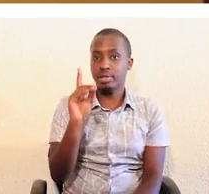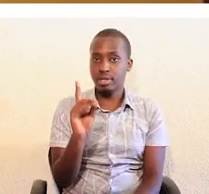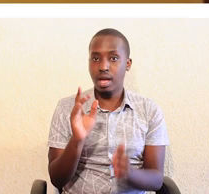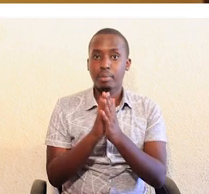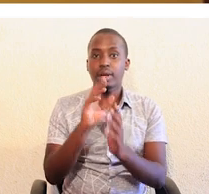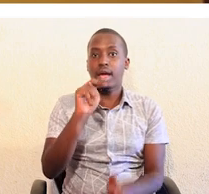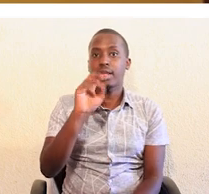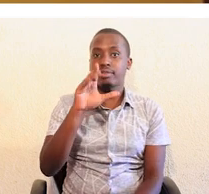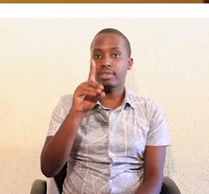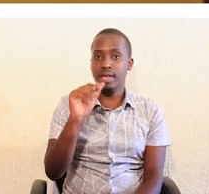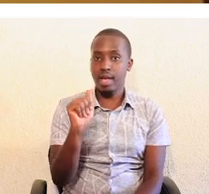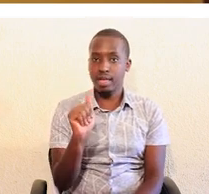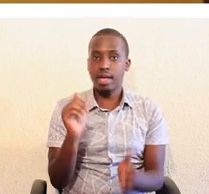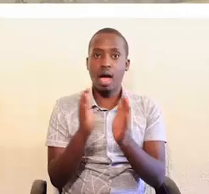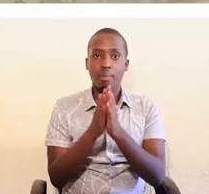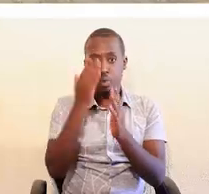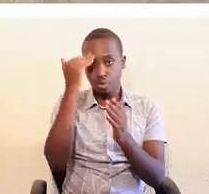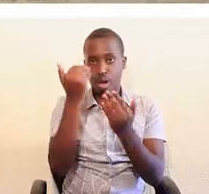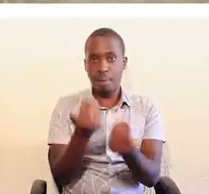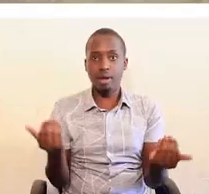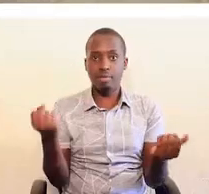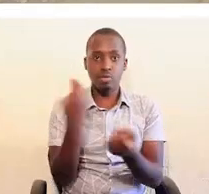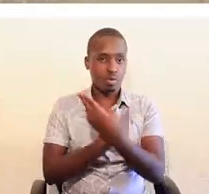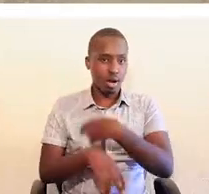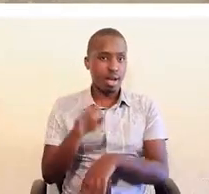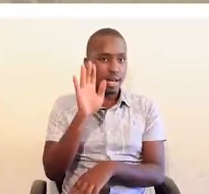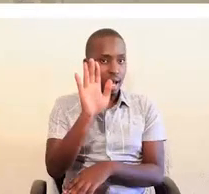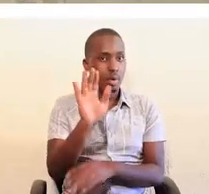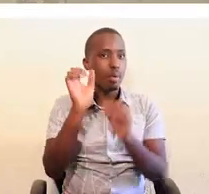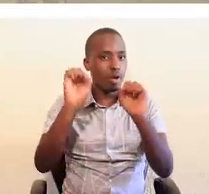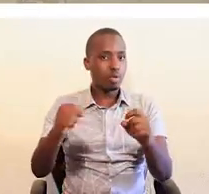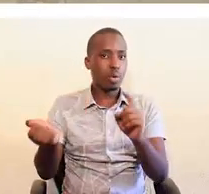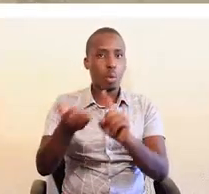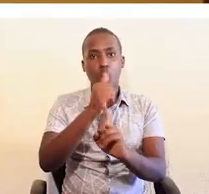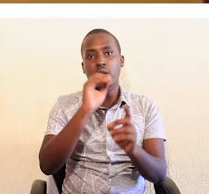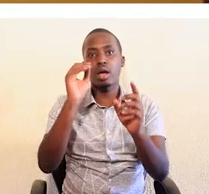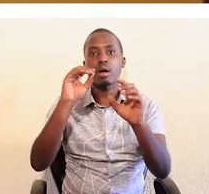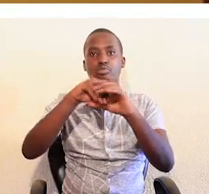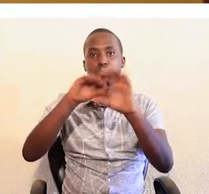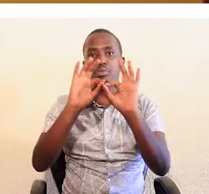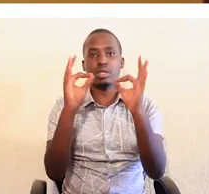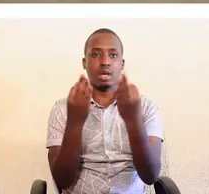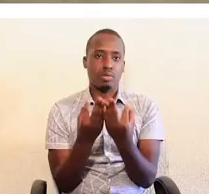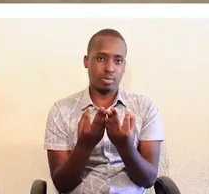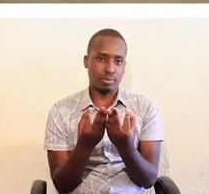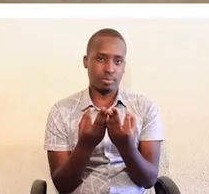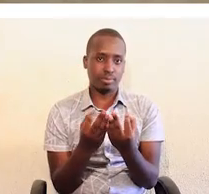NCPD hamwe na NCDA kugira ngo n'abana bafite ubumuga nabo bashobore gusubizwa mu